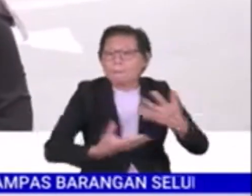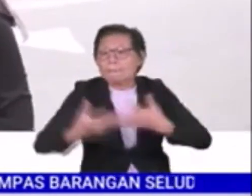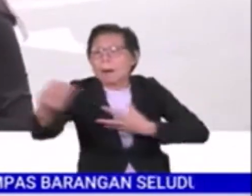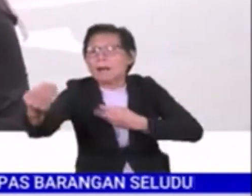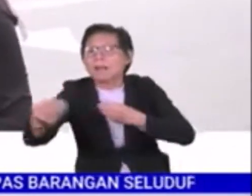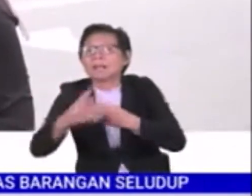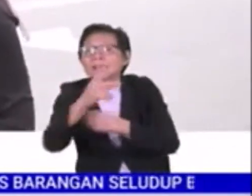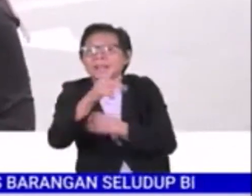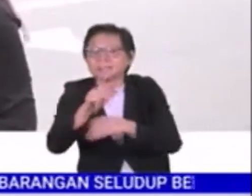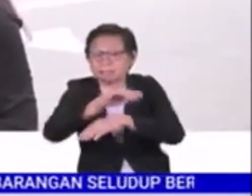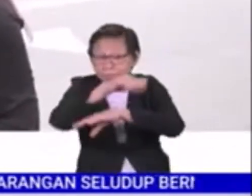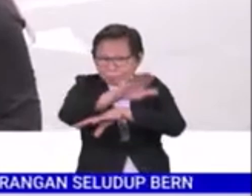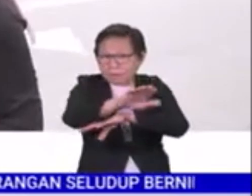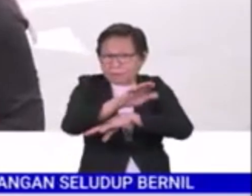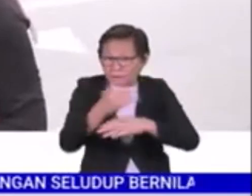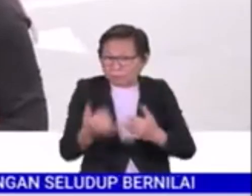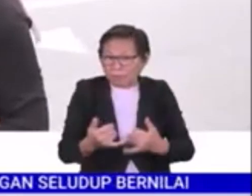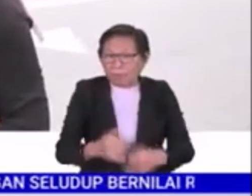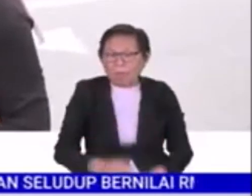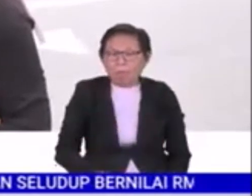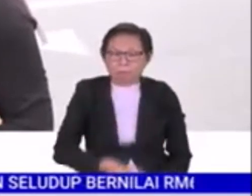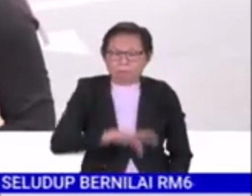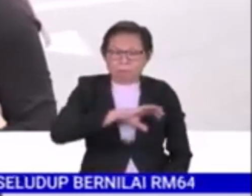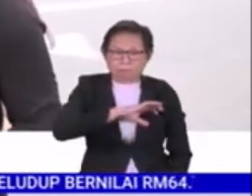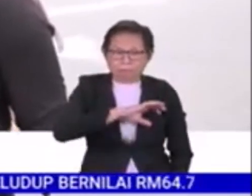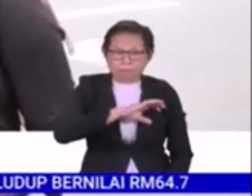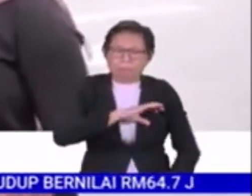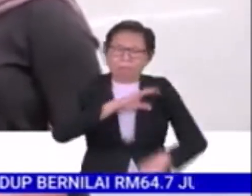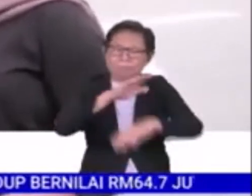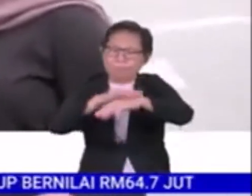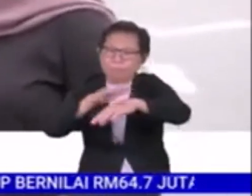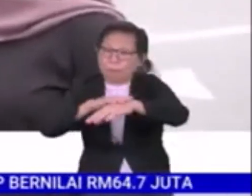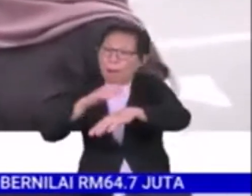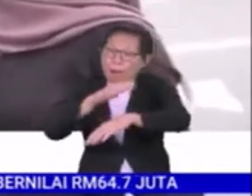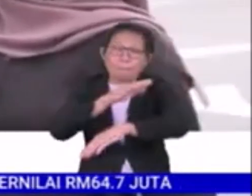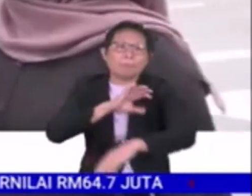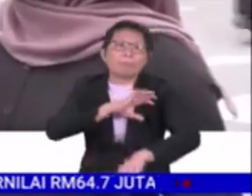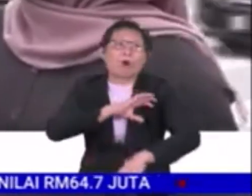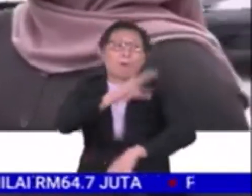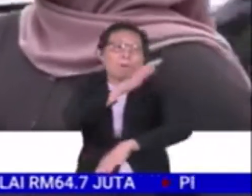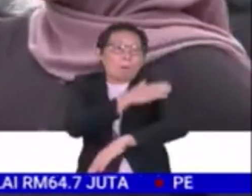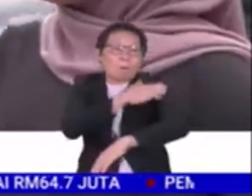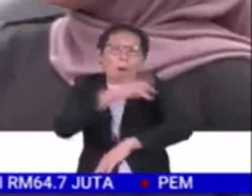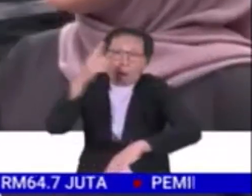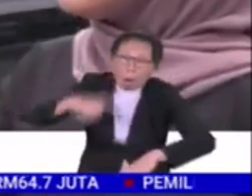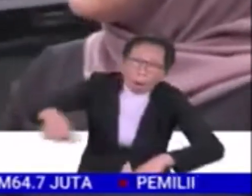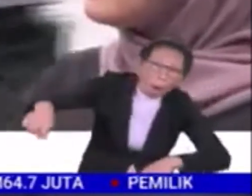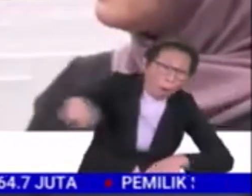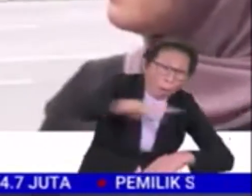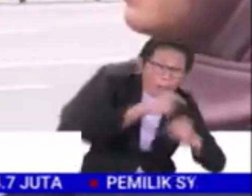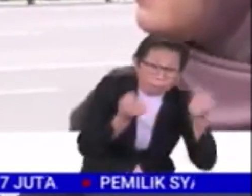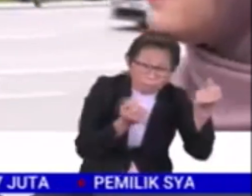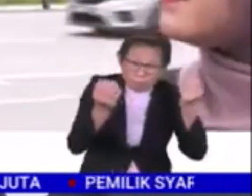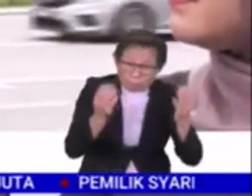negara petang ini. PDRM menyeru supaya semua pengguna